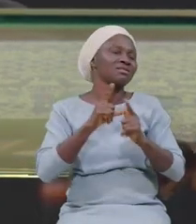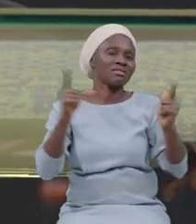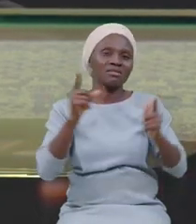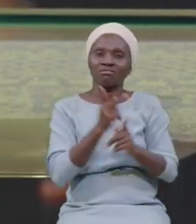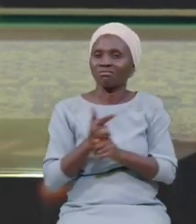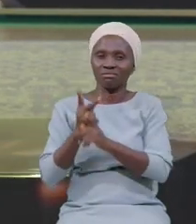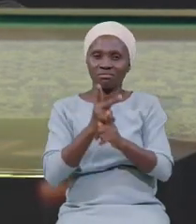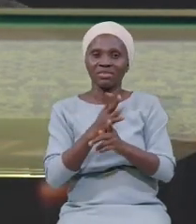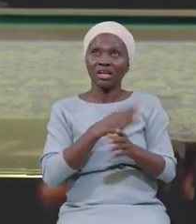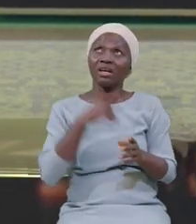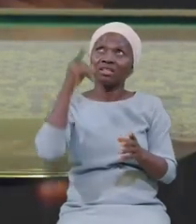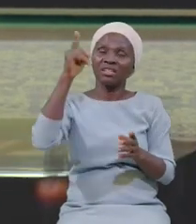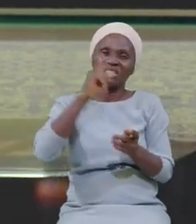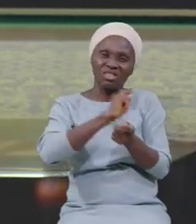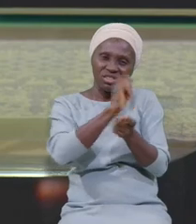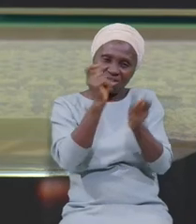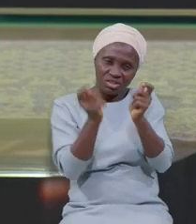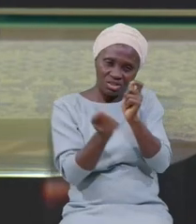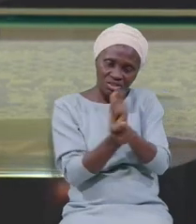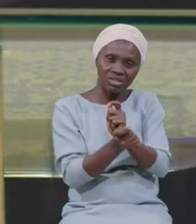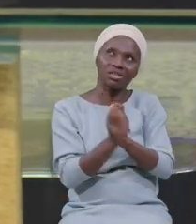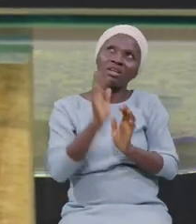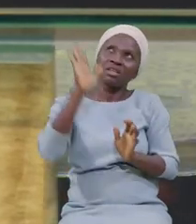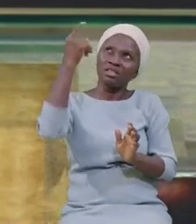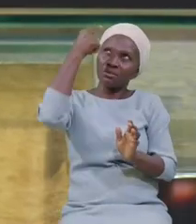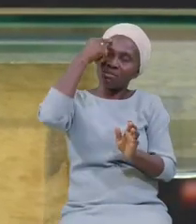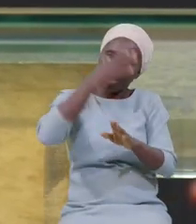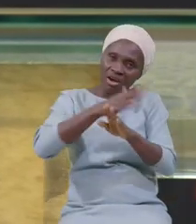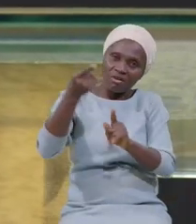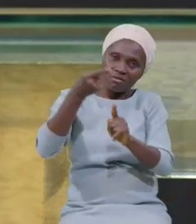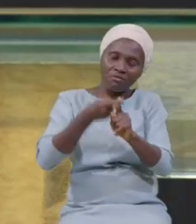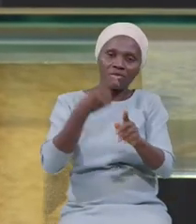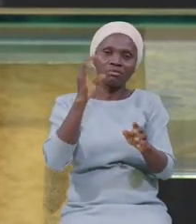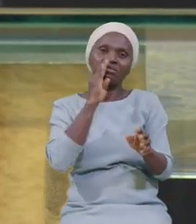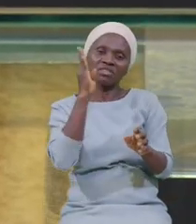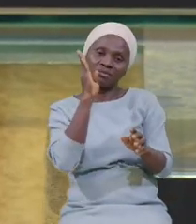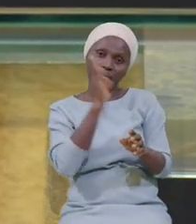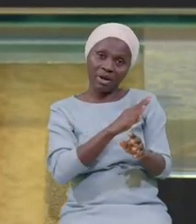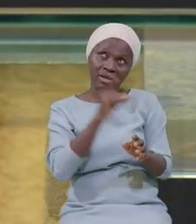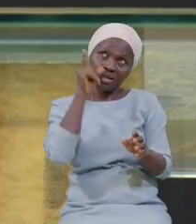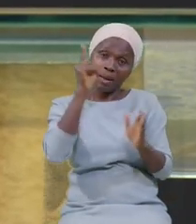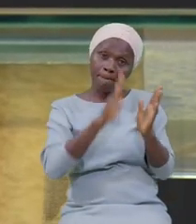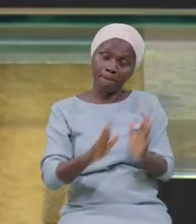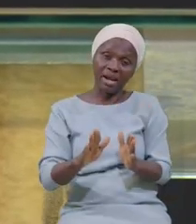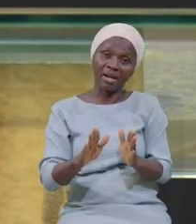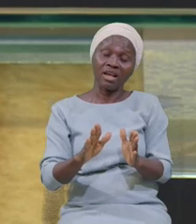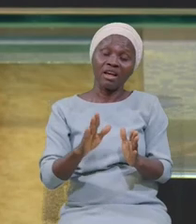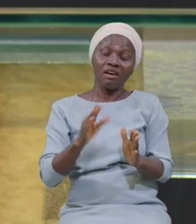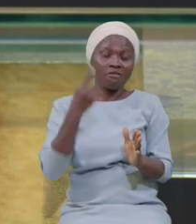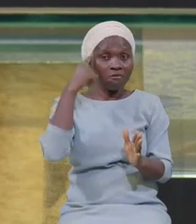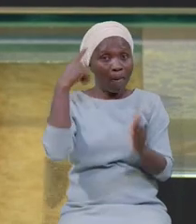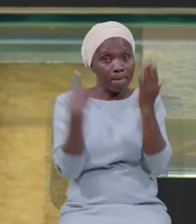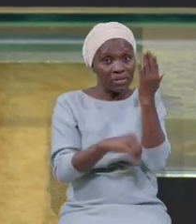il se repent des maux qu'il envoie. Ce qui veut dire que si Dieu a projeté, il a fait